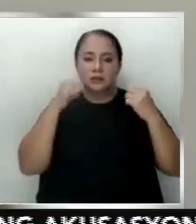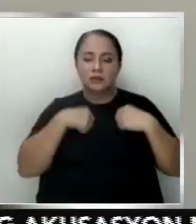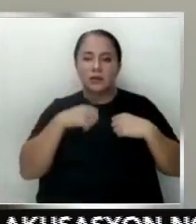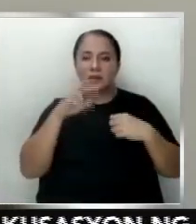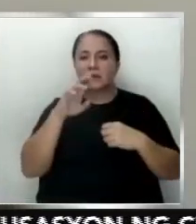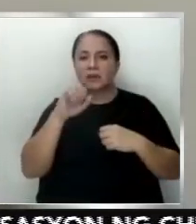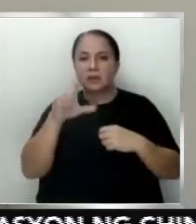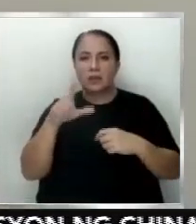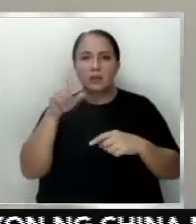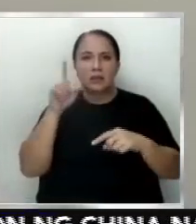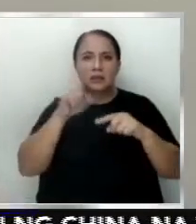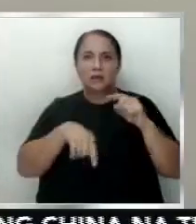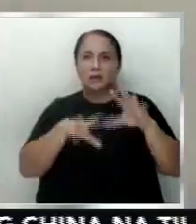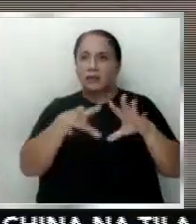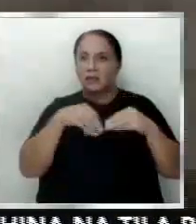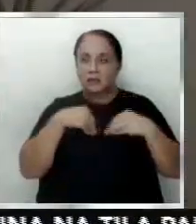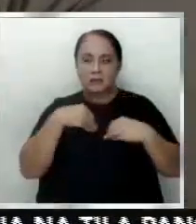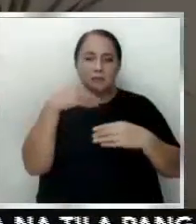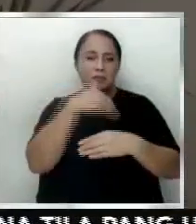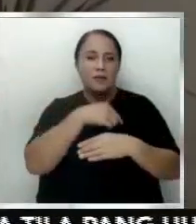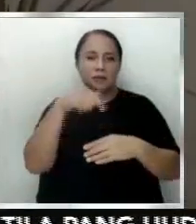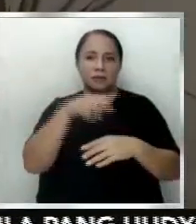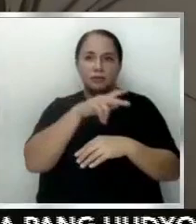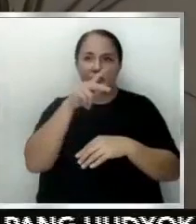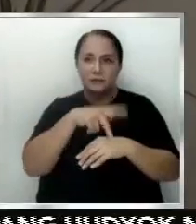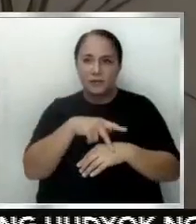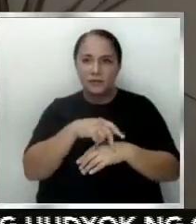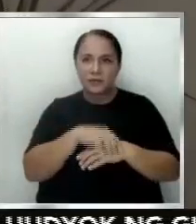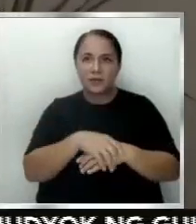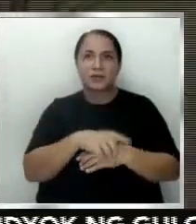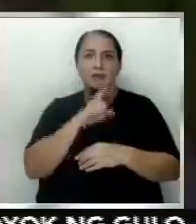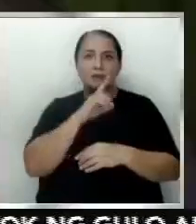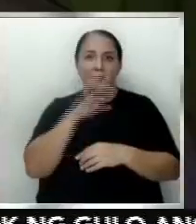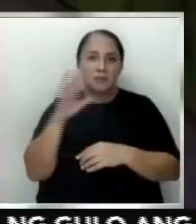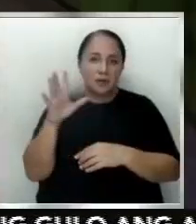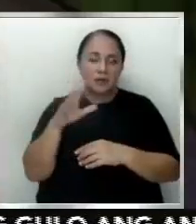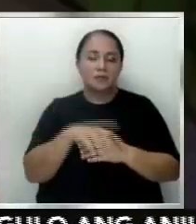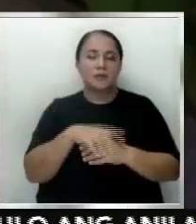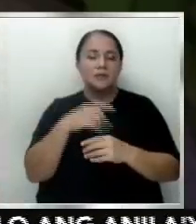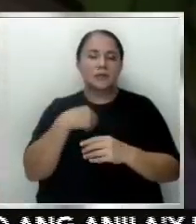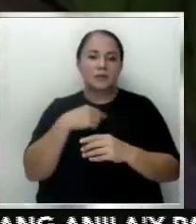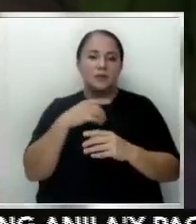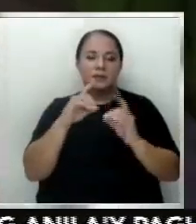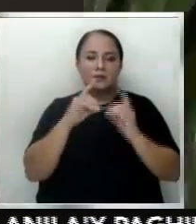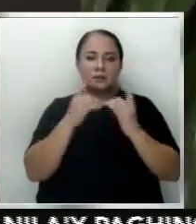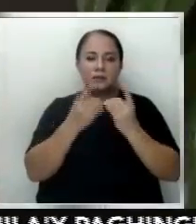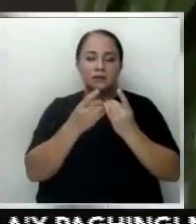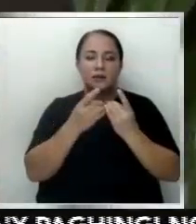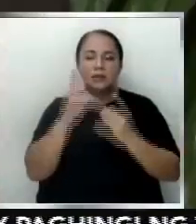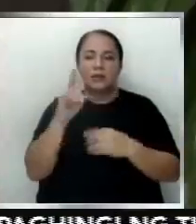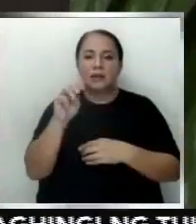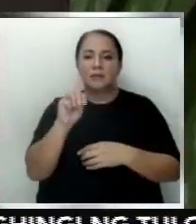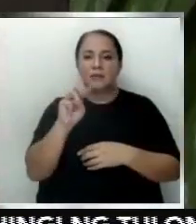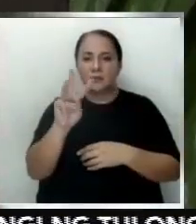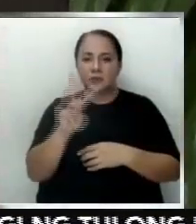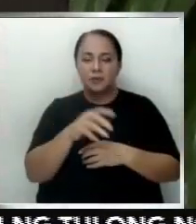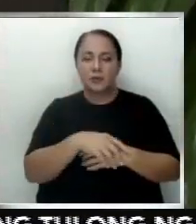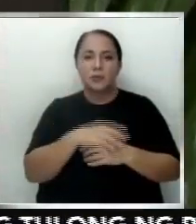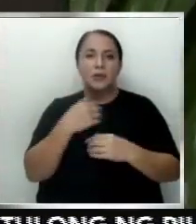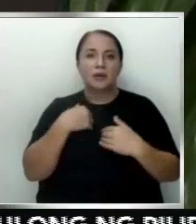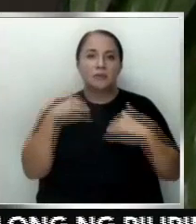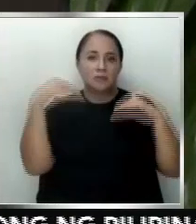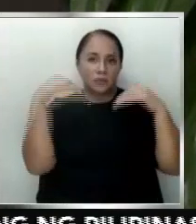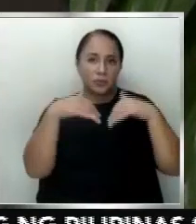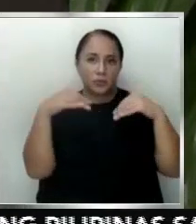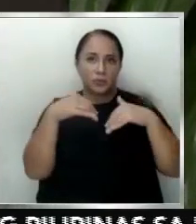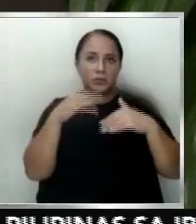ito tinatanggap ng mga bangko sa Pilipinas. Nangako naman ng tulong ang Department of Migrant Workers. We had a meeting this morning with the